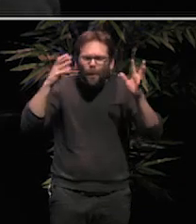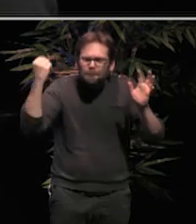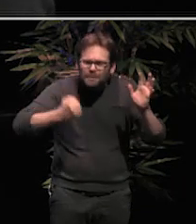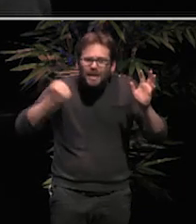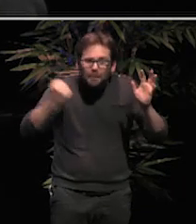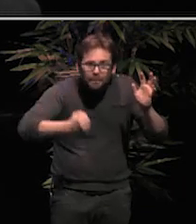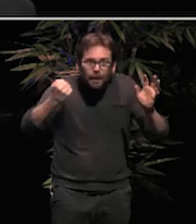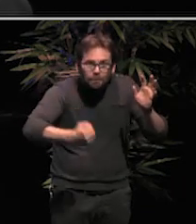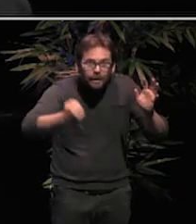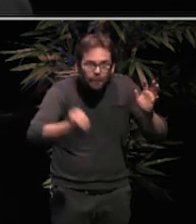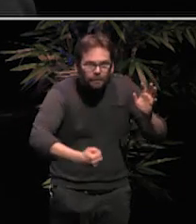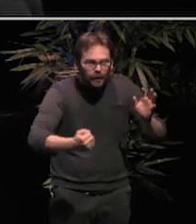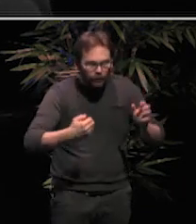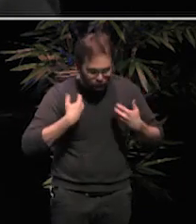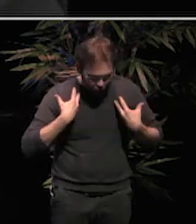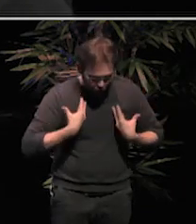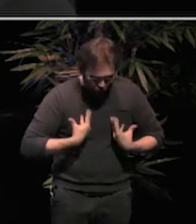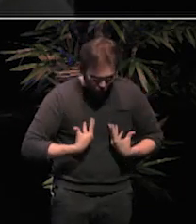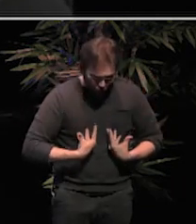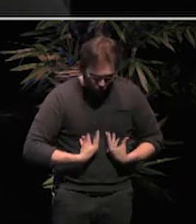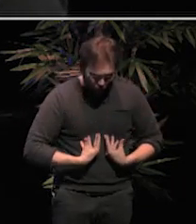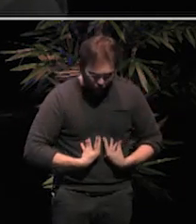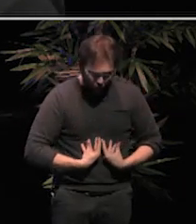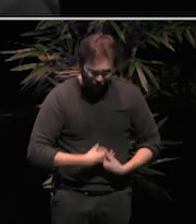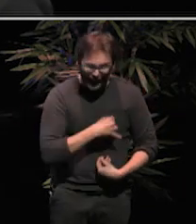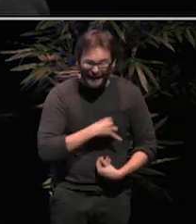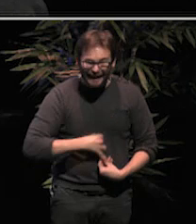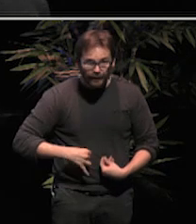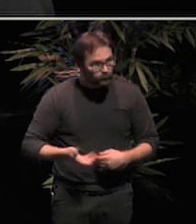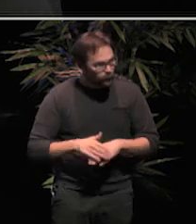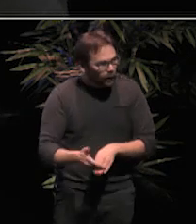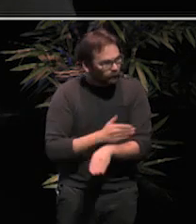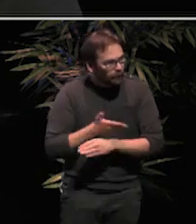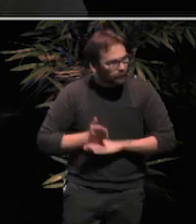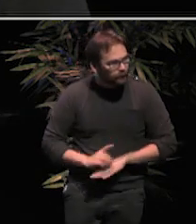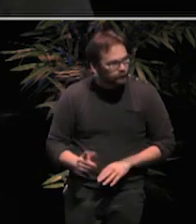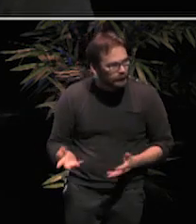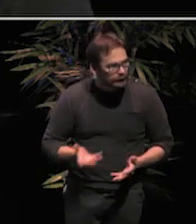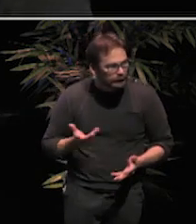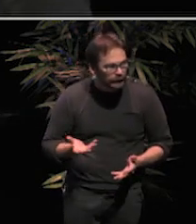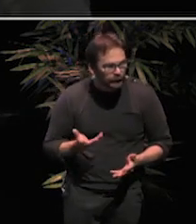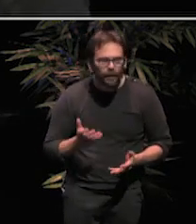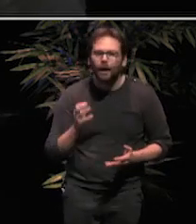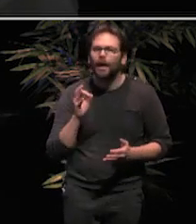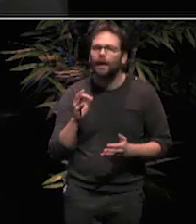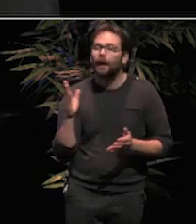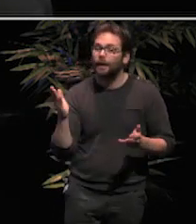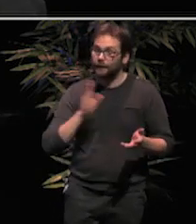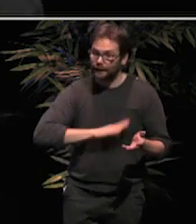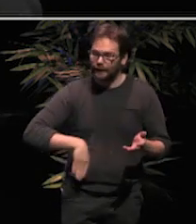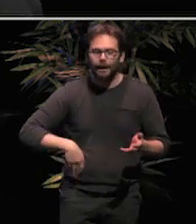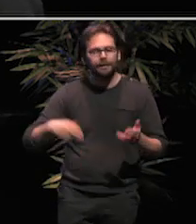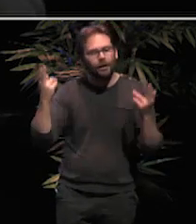finalement, je me suis retrouvé dans un état de fatigue extrême que je n'avais pas du tout anticipé. Et la dernière nuit, avant d'arriver sur la